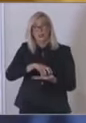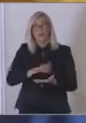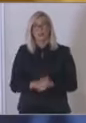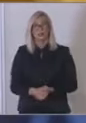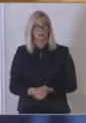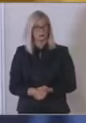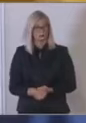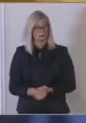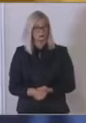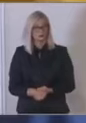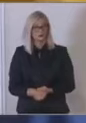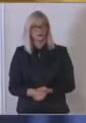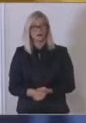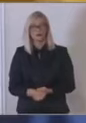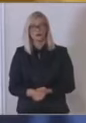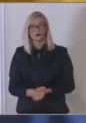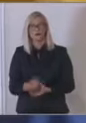Ju përgëzoj për